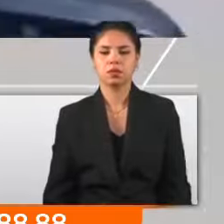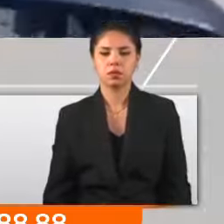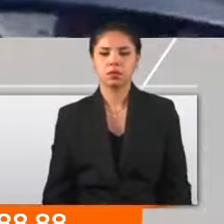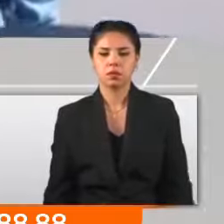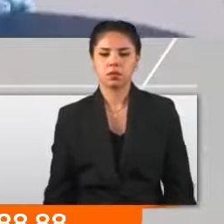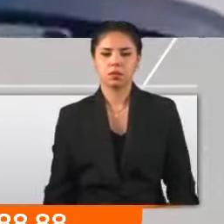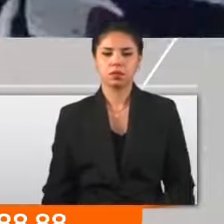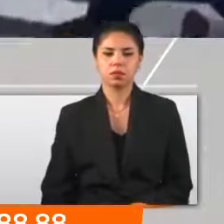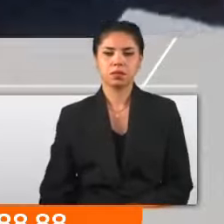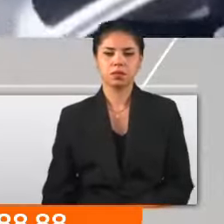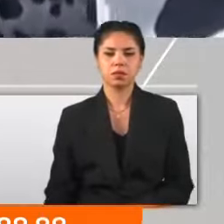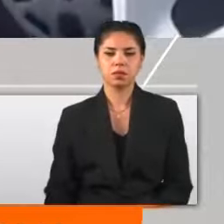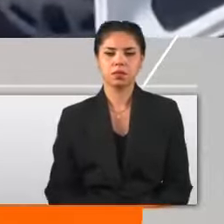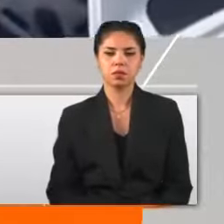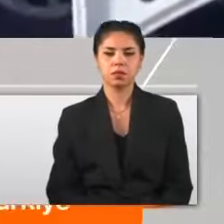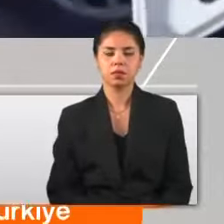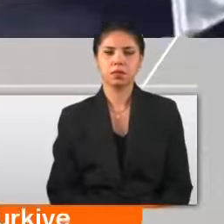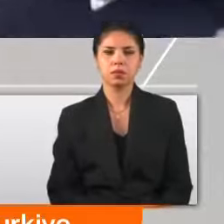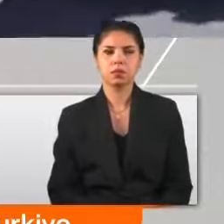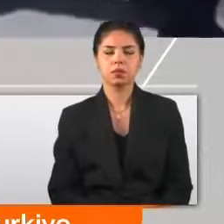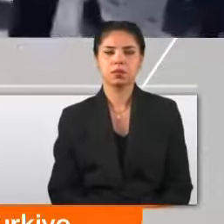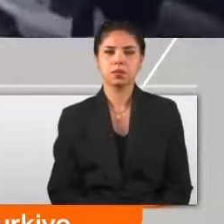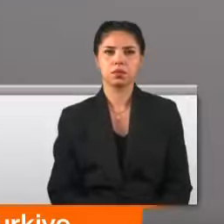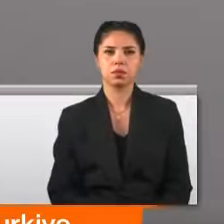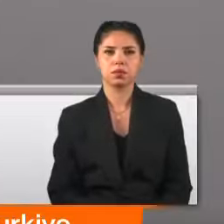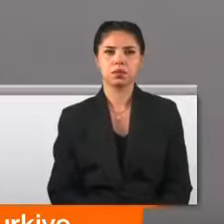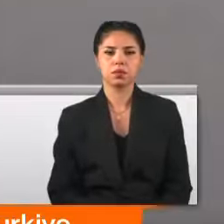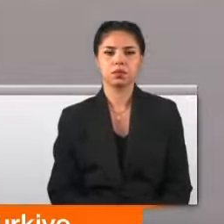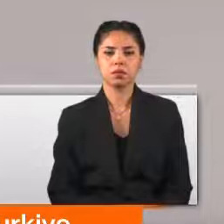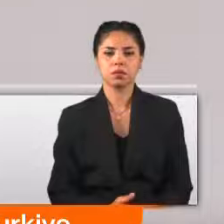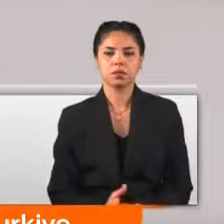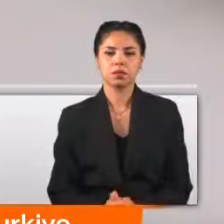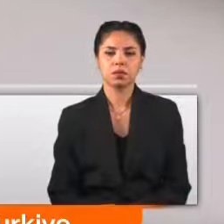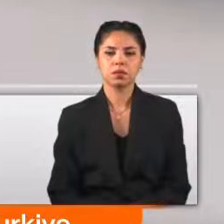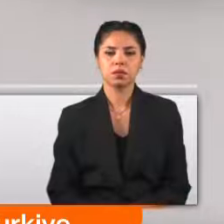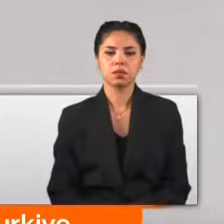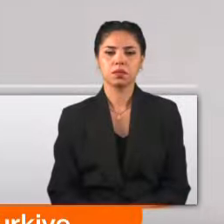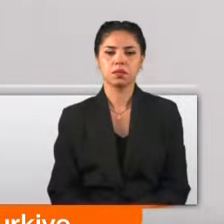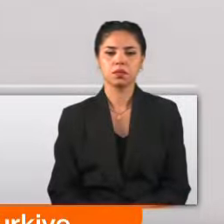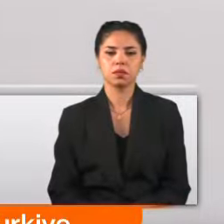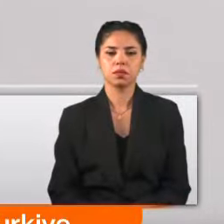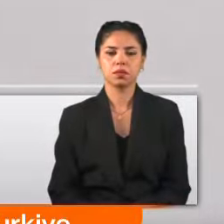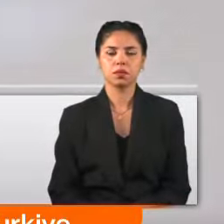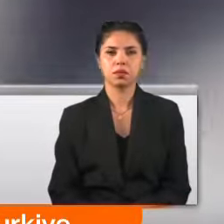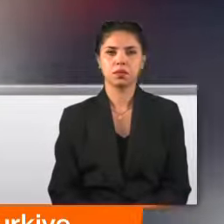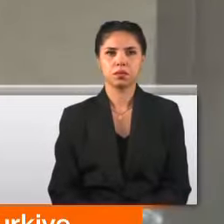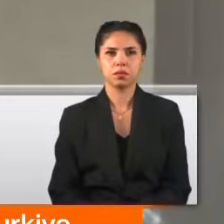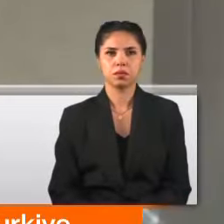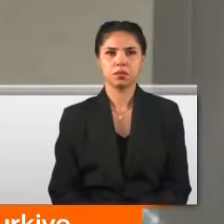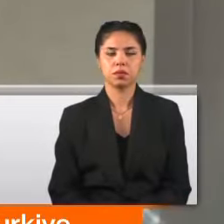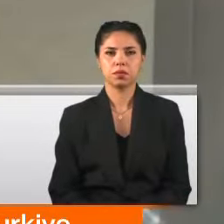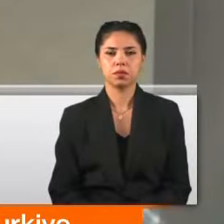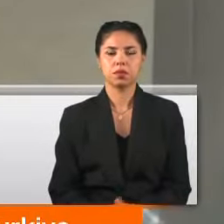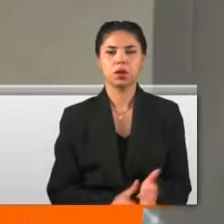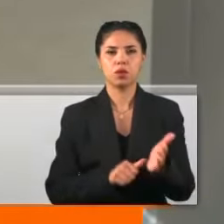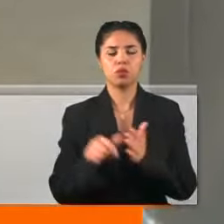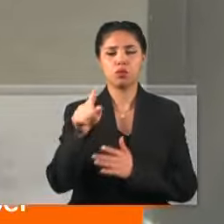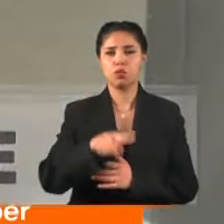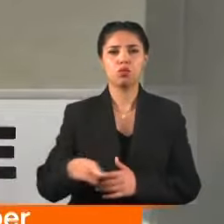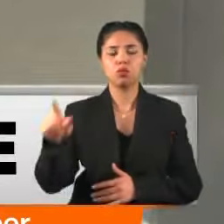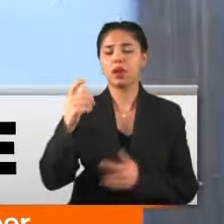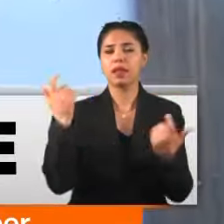önce bir tane motor götürmüşler. Onu da geri çağırttırdı polis. Diğer motoru da getirsin bu süreçte. Tüm bunlar Silivri'de